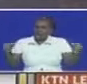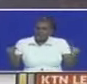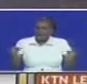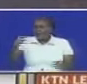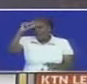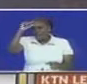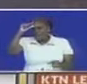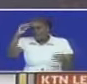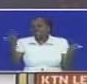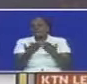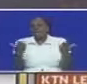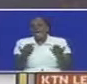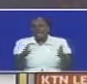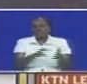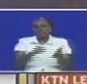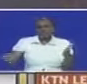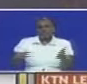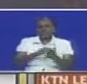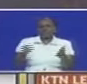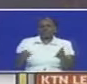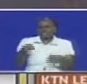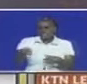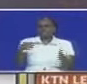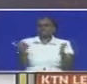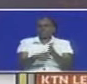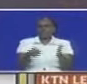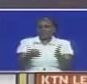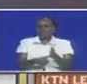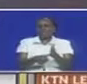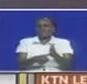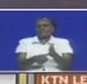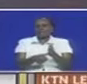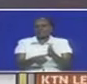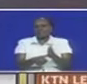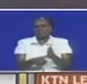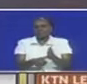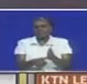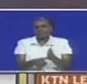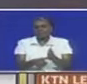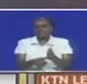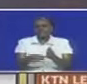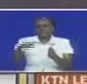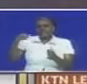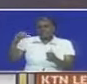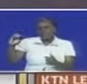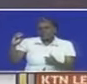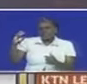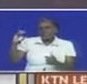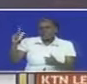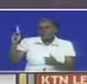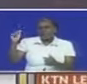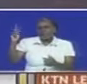wapi angalau kuja kuondoa tatizo hili ambalo imewaletea katika eneo la Pokot? Kamchemenza na taarifa